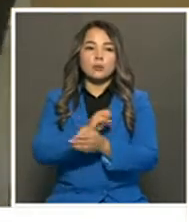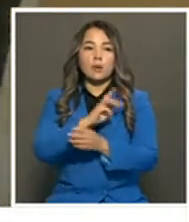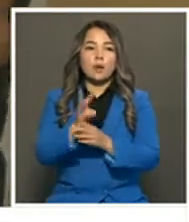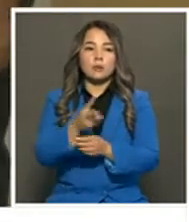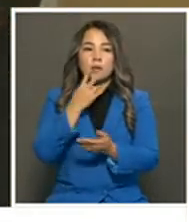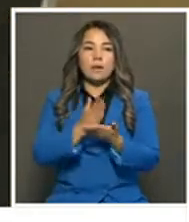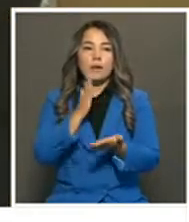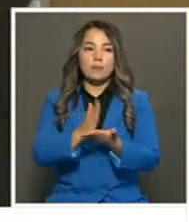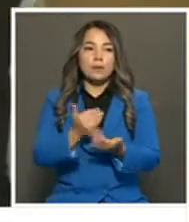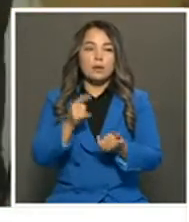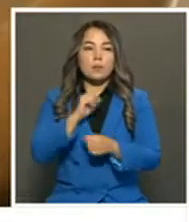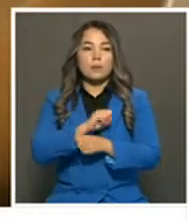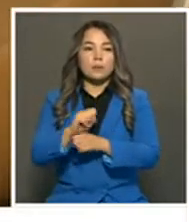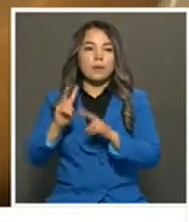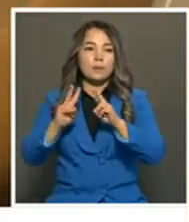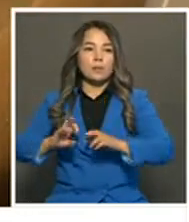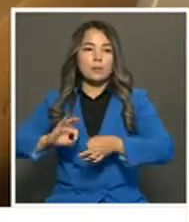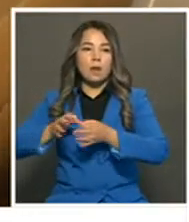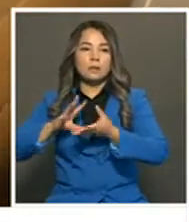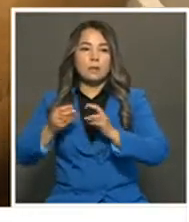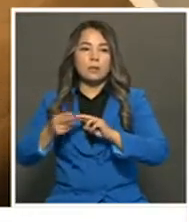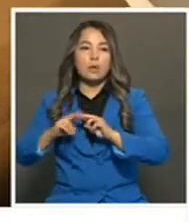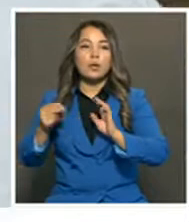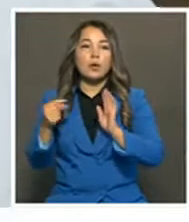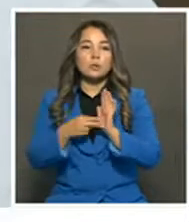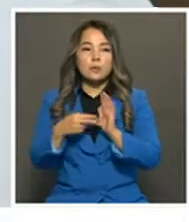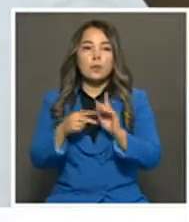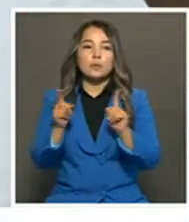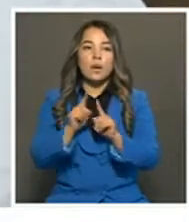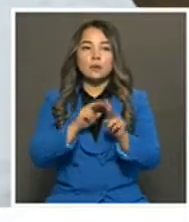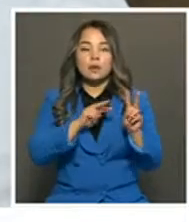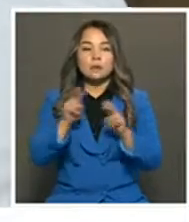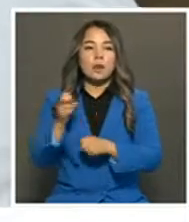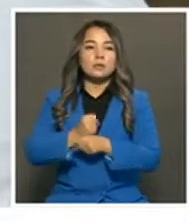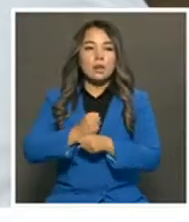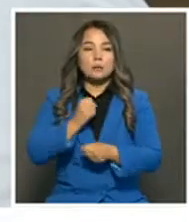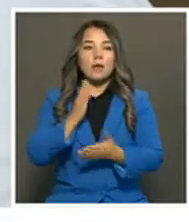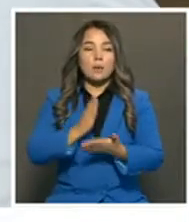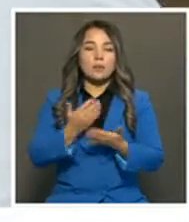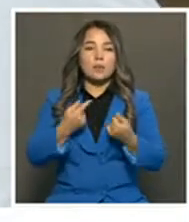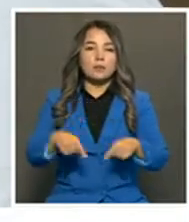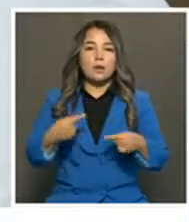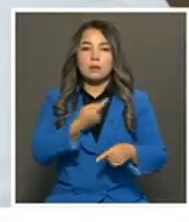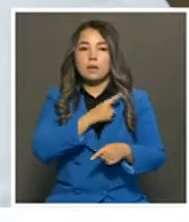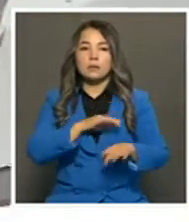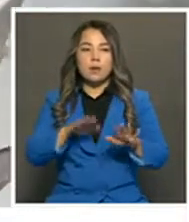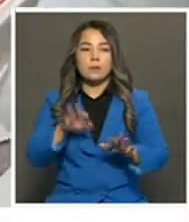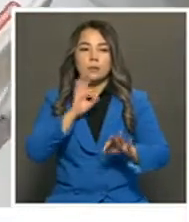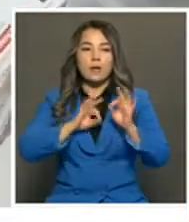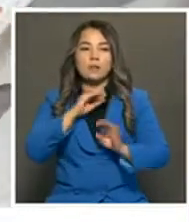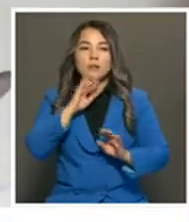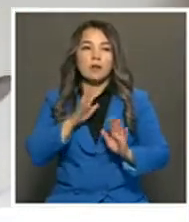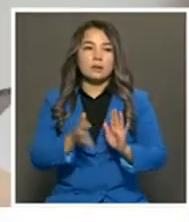қамтамасыз етілді. Мониторингтік топ дәрі бағасын қатаң қадағалап отыр, бірақ кей дәріханаларда әлі де дәрі жетіспеушілігі